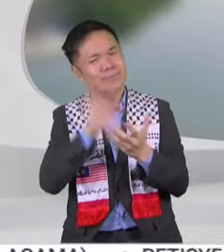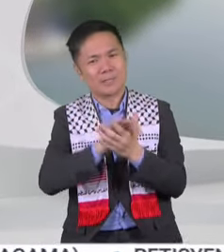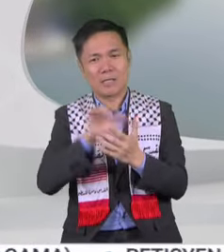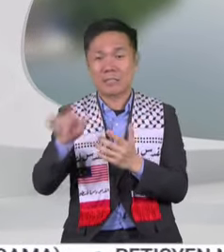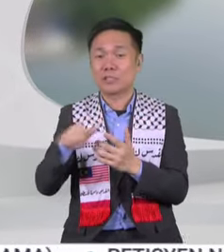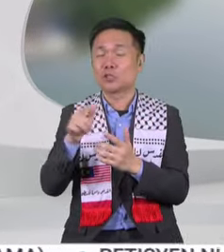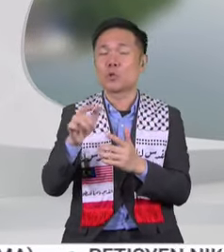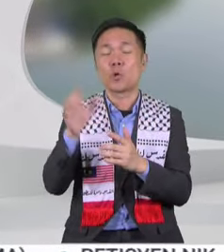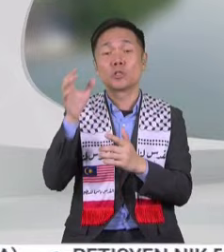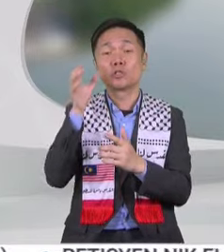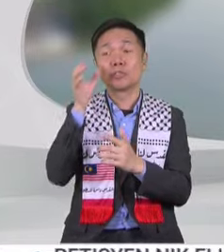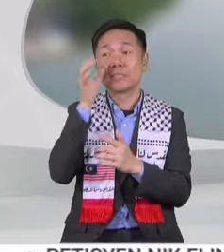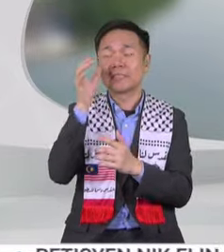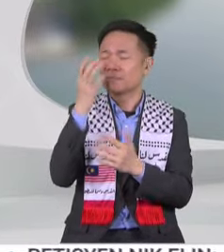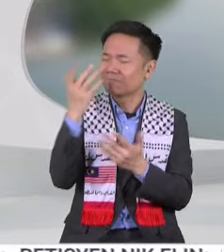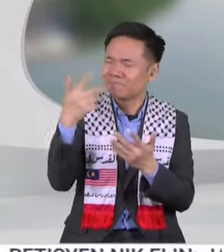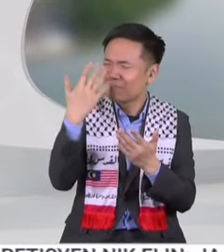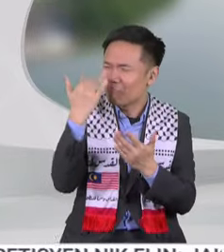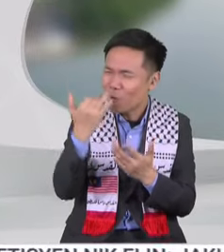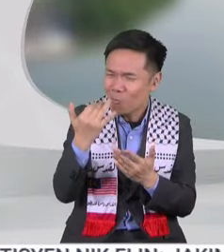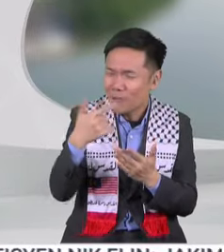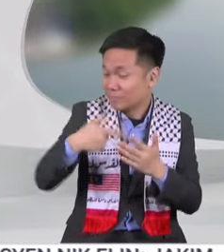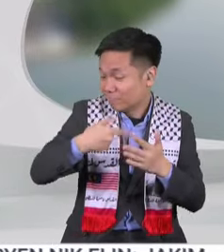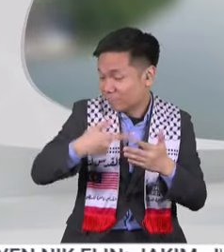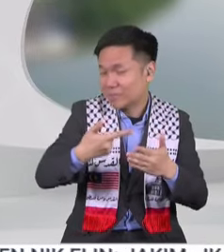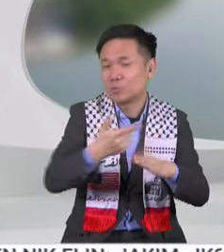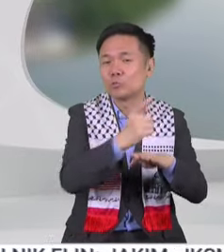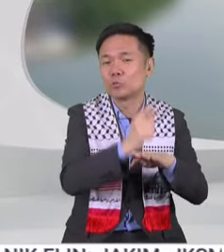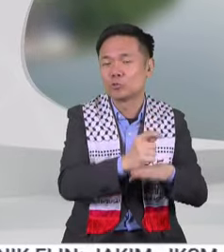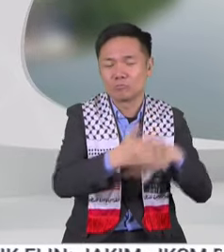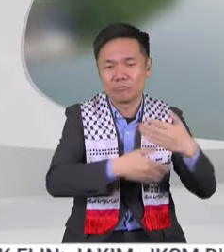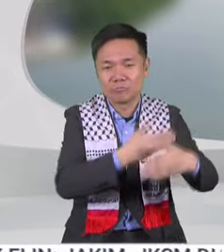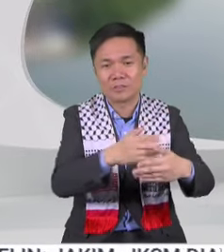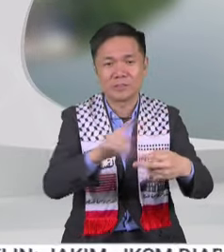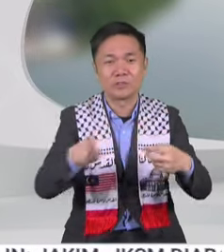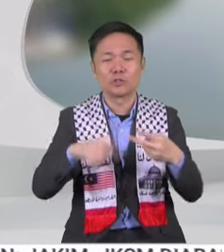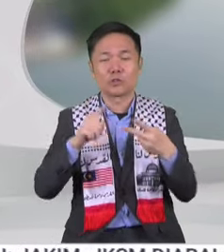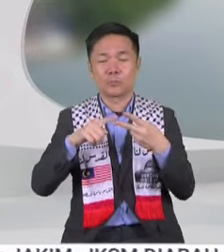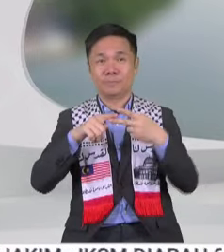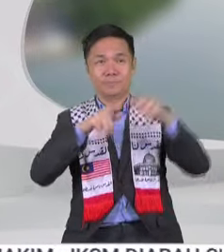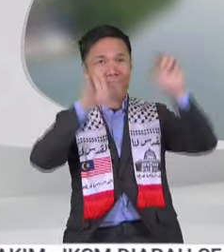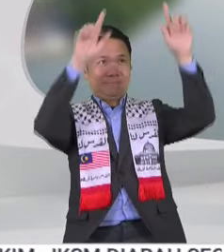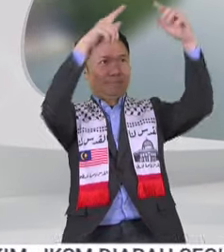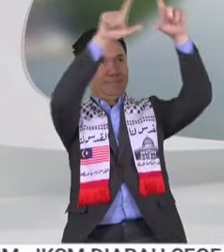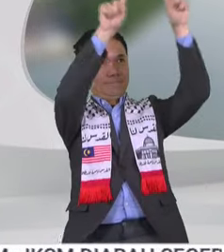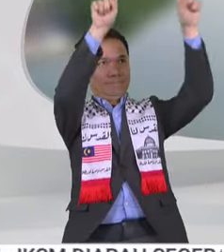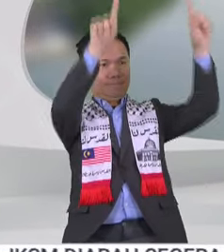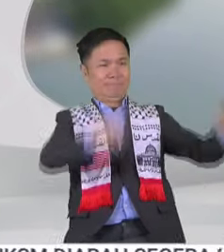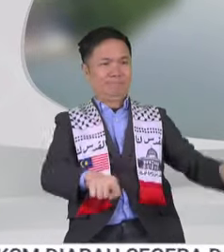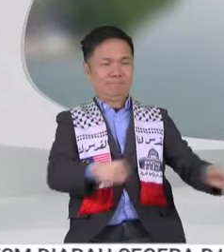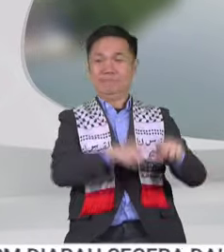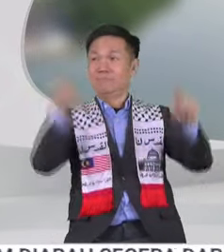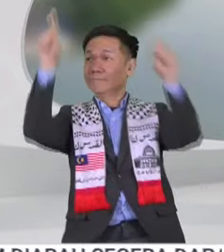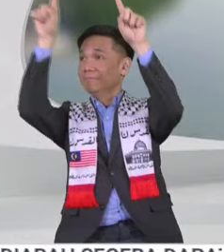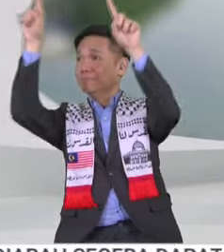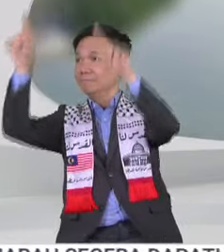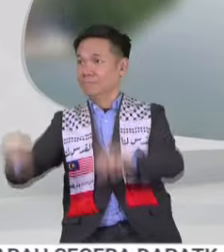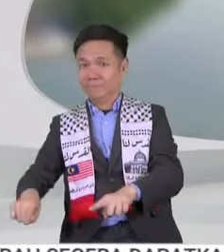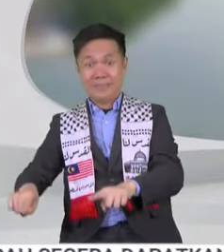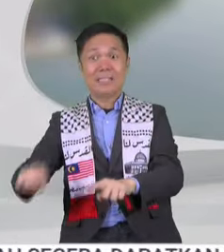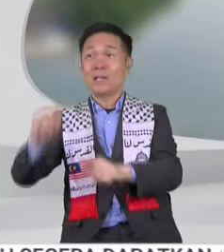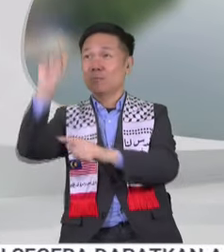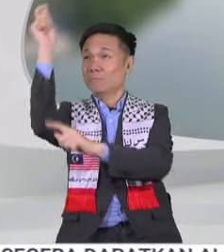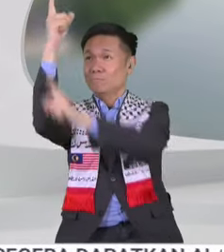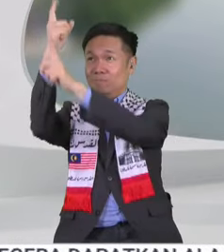kaum Tionghoa itu sendiri. Antaranya adalah mengenai Chun Lian, iaitu hiasan tradisional di pintu rumah yang